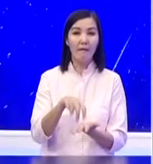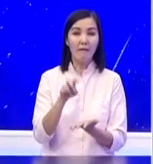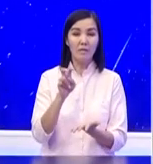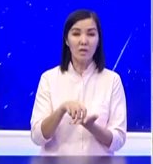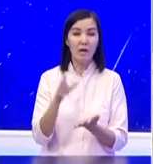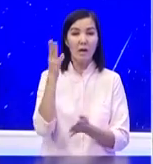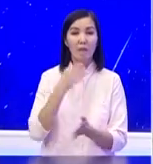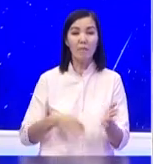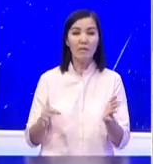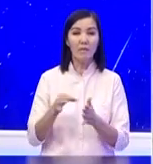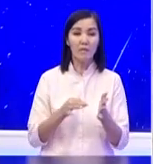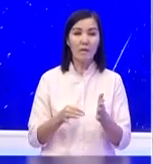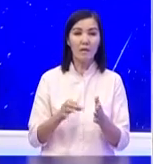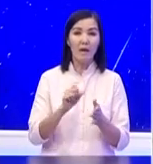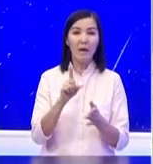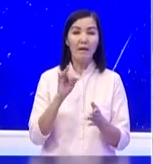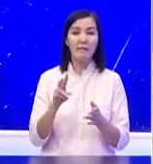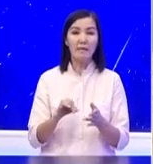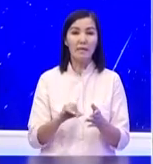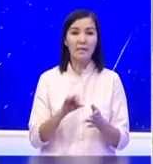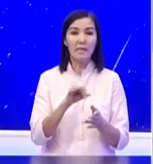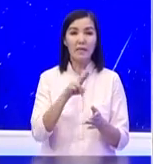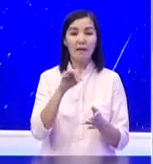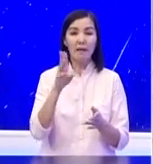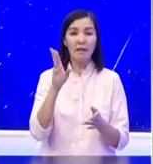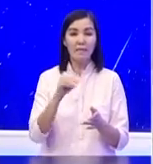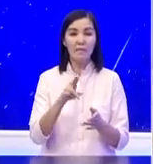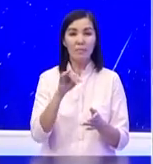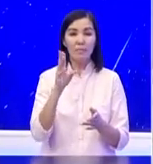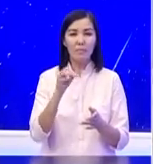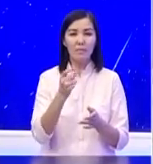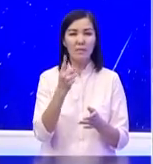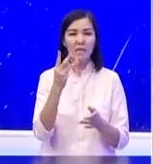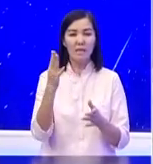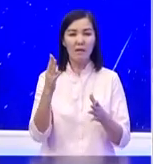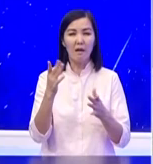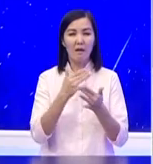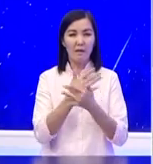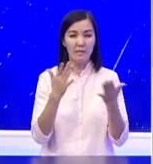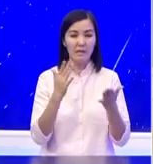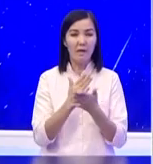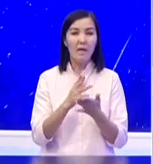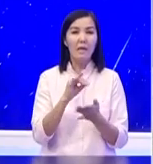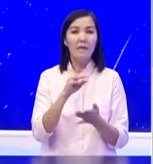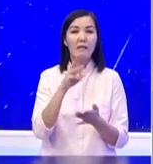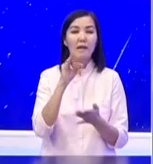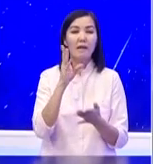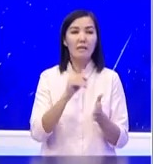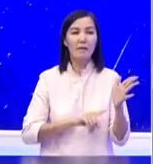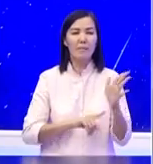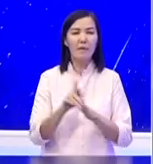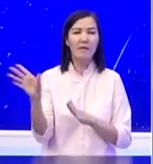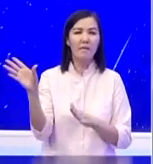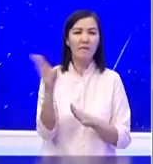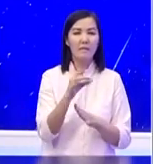вредители в Алматинской области – азиатская саранча, итальянский прус и нестадные саранчевые. Распространение итальянского пруса происходит повсеместно